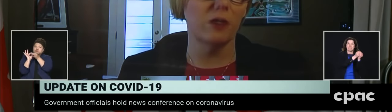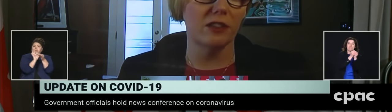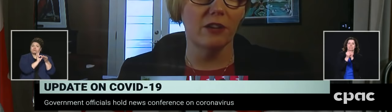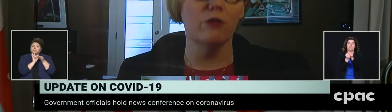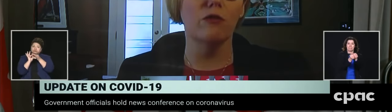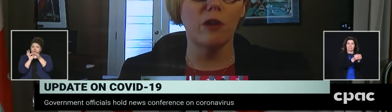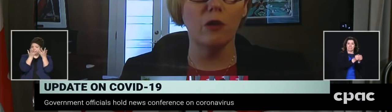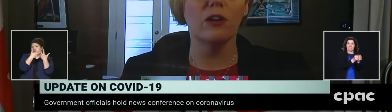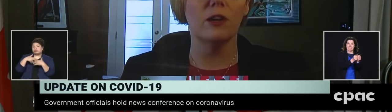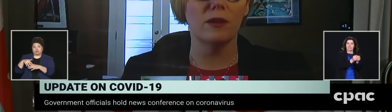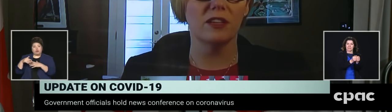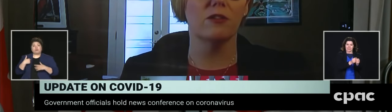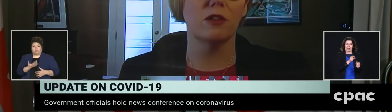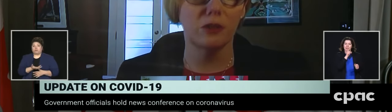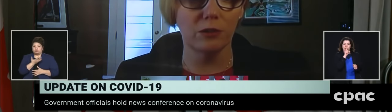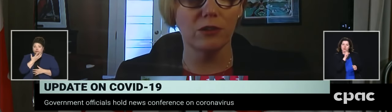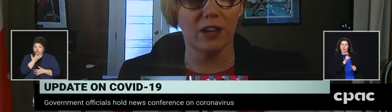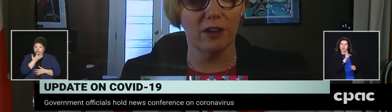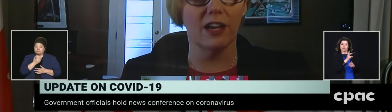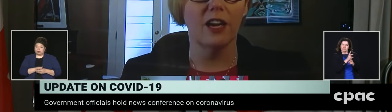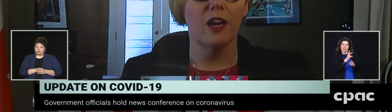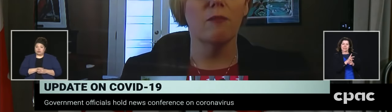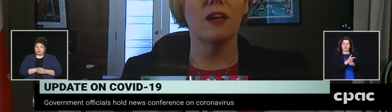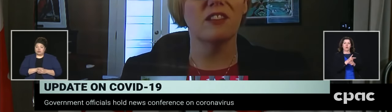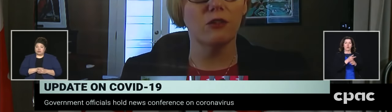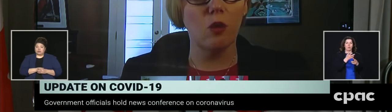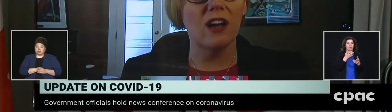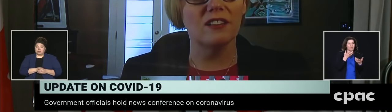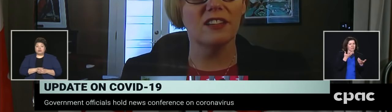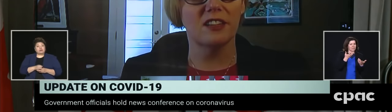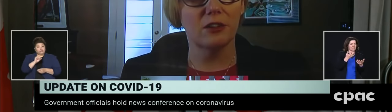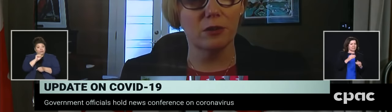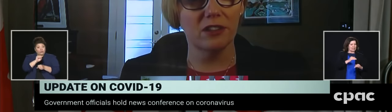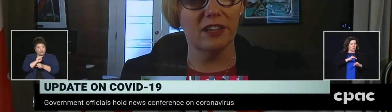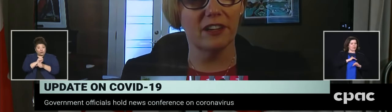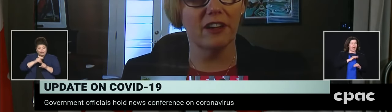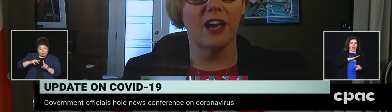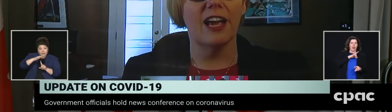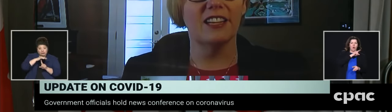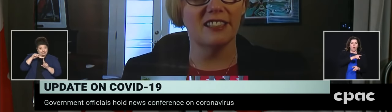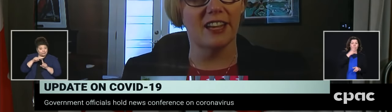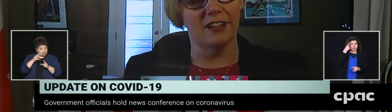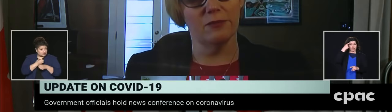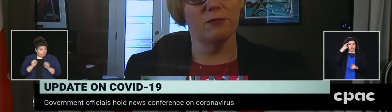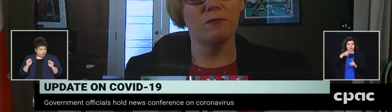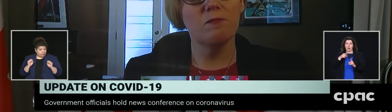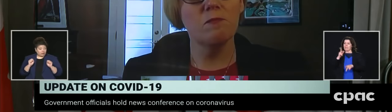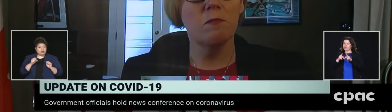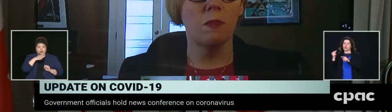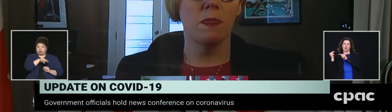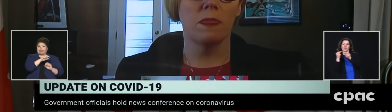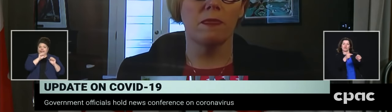sécuritaires. Nous voulons que les personnes retournent au travail. Mais ça doit être sécuritaire et sain.